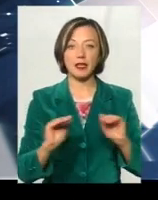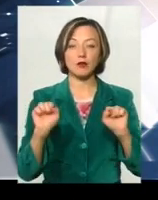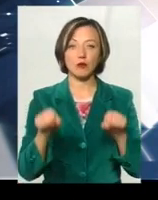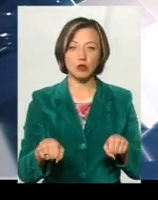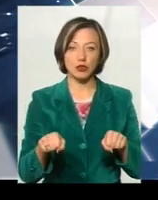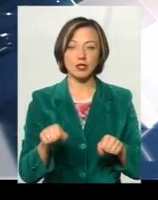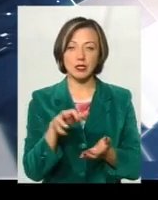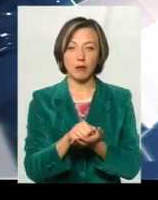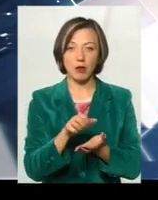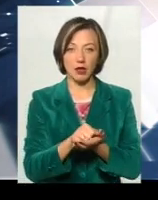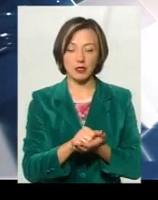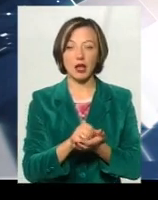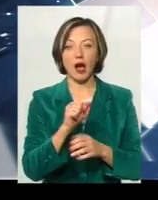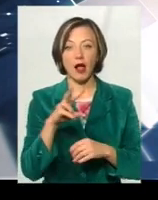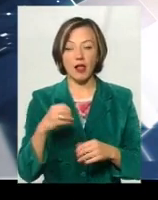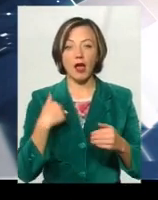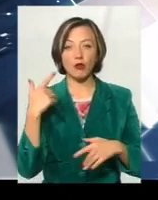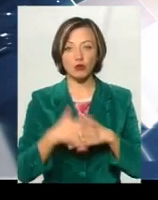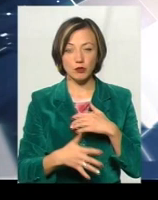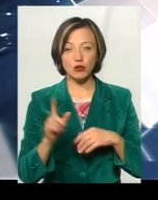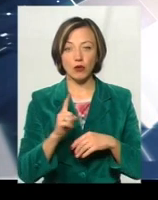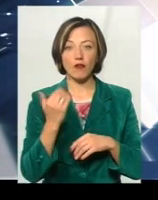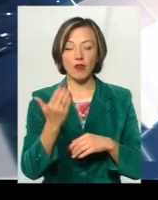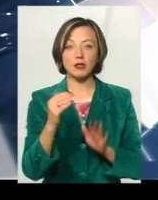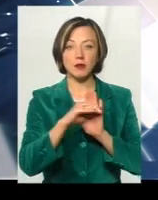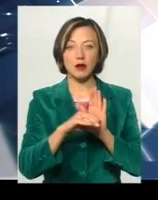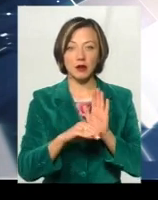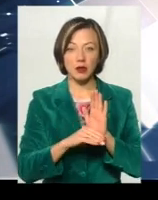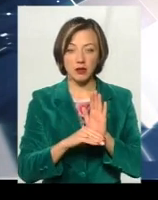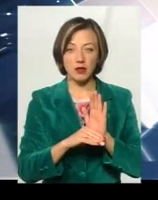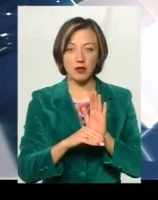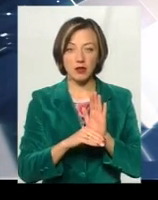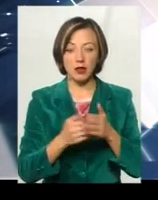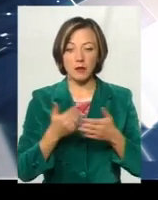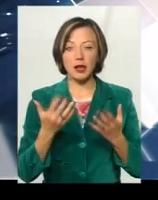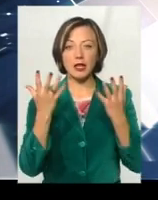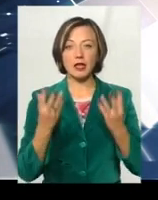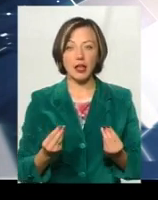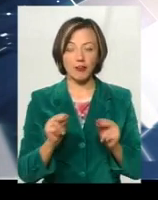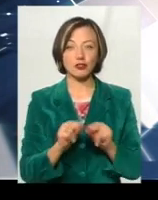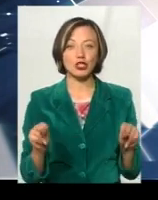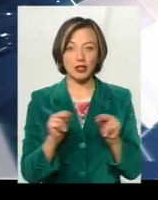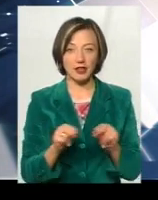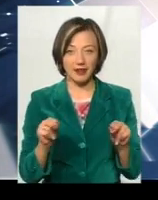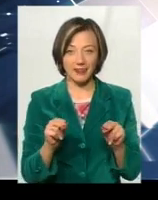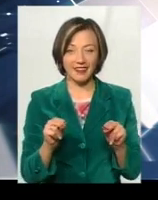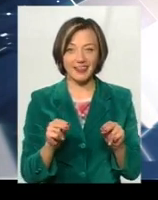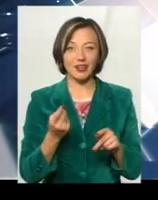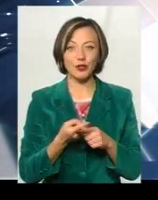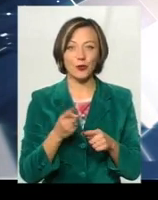можуть займатися. Але я розумію, що ваша передача проходить напередодні дня професійного вчителя.